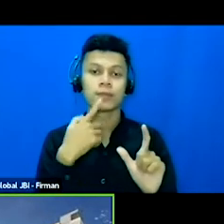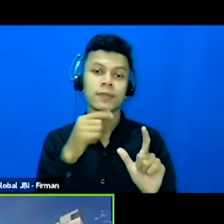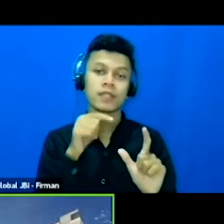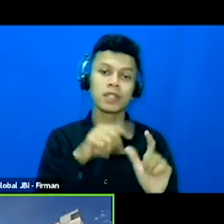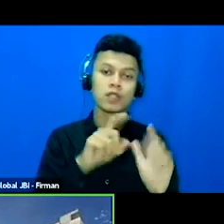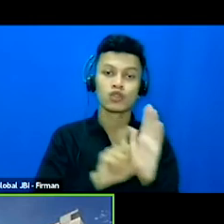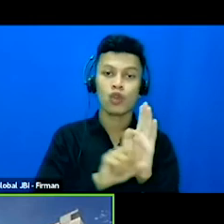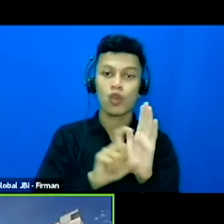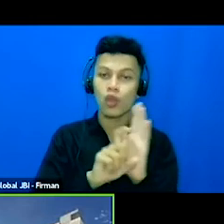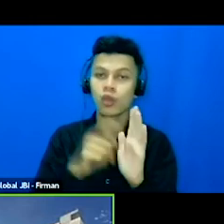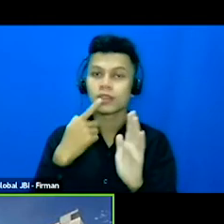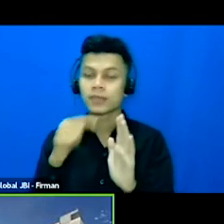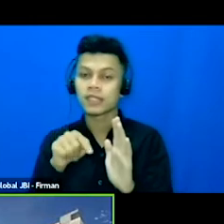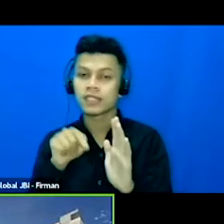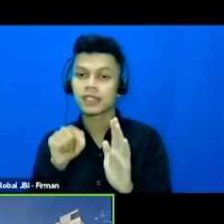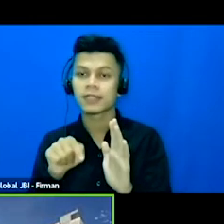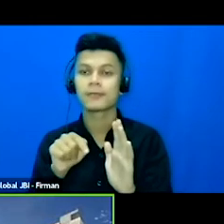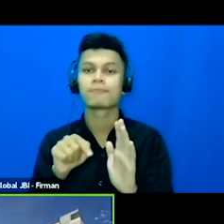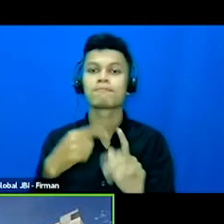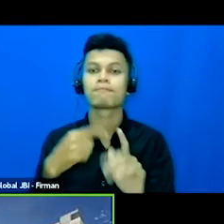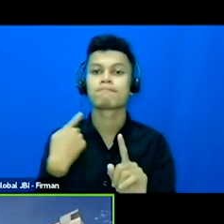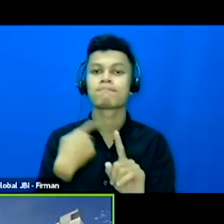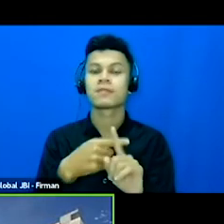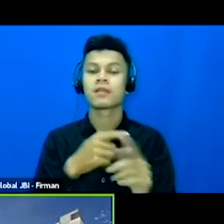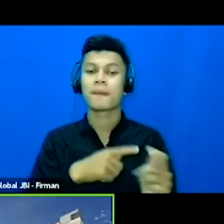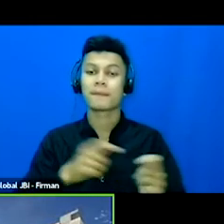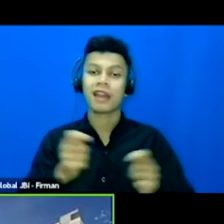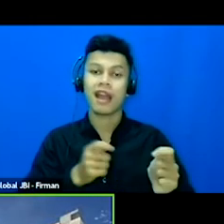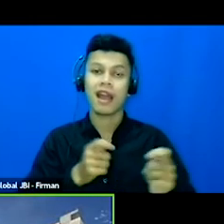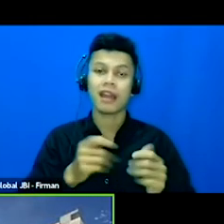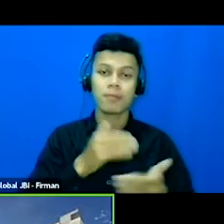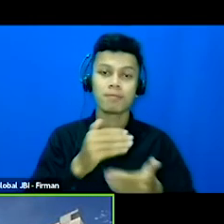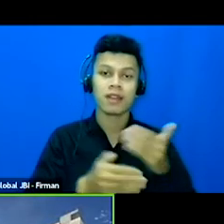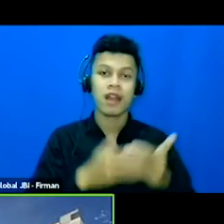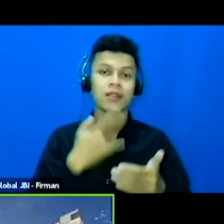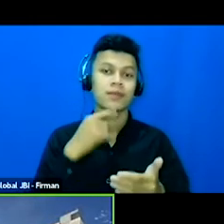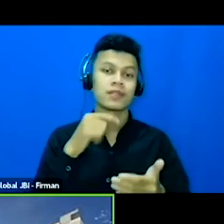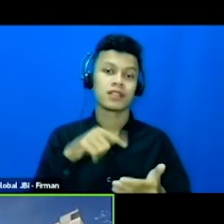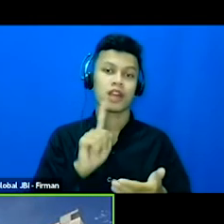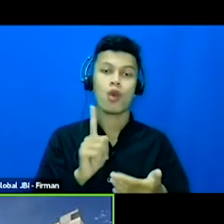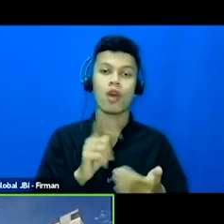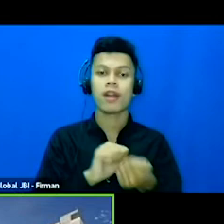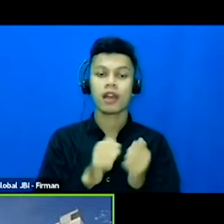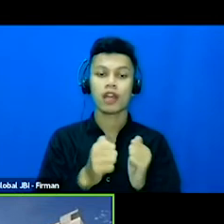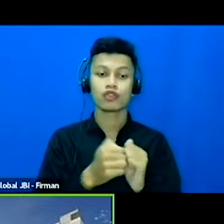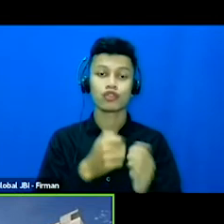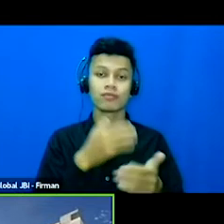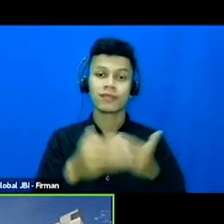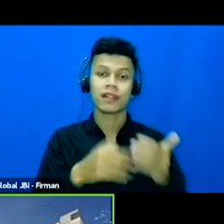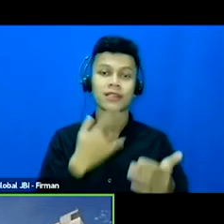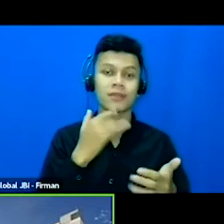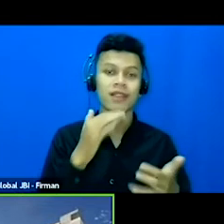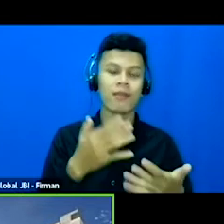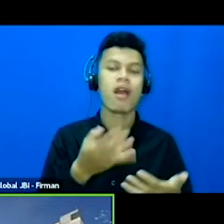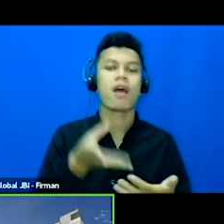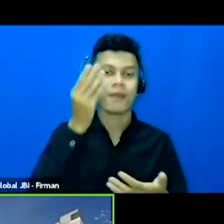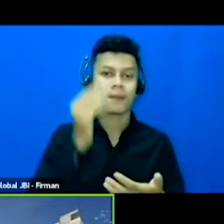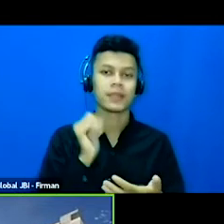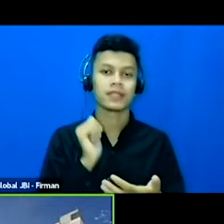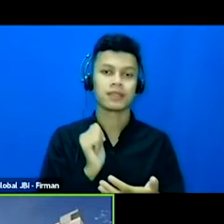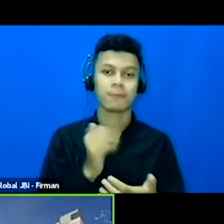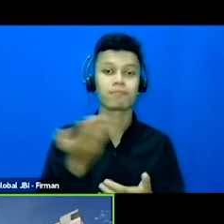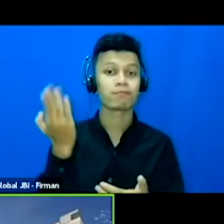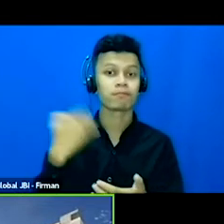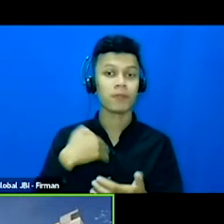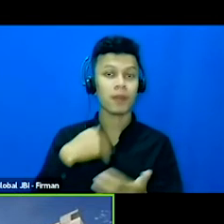contohnya gini lalu kenangan nanya itu seperti apa Kalau ada masalah nah seperti Ati dikemukakan